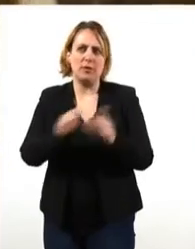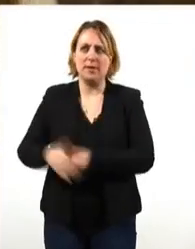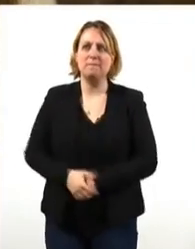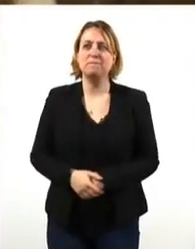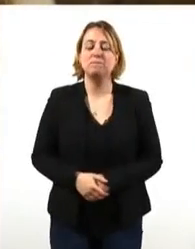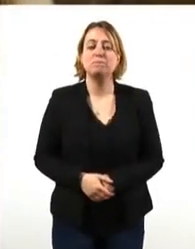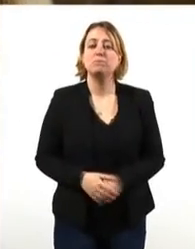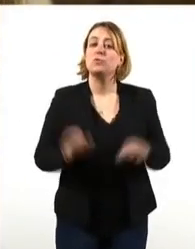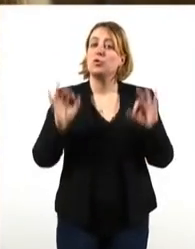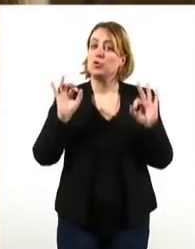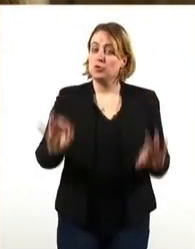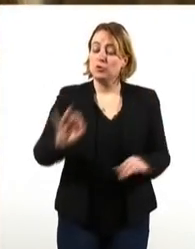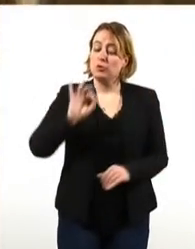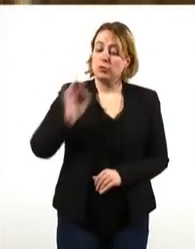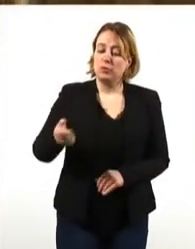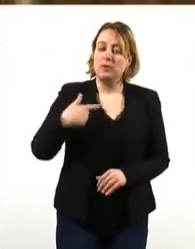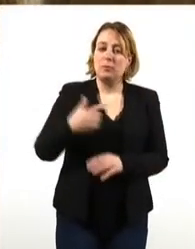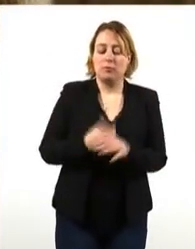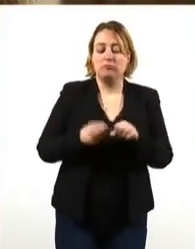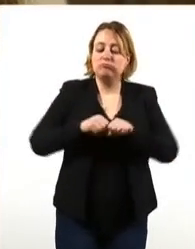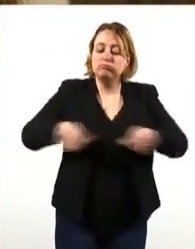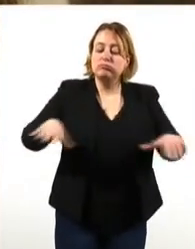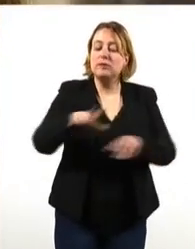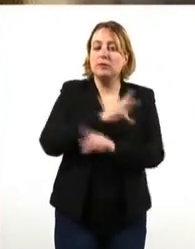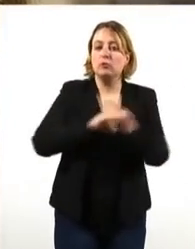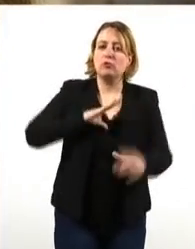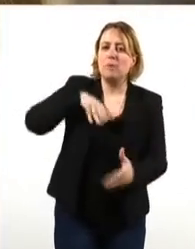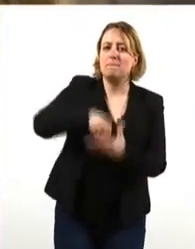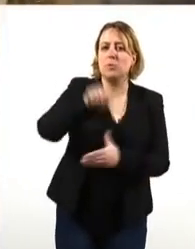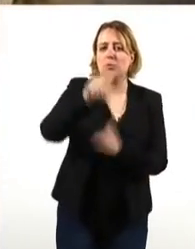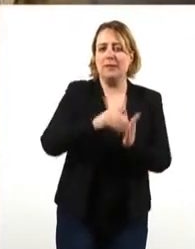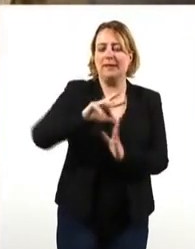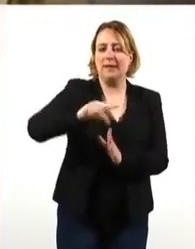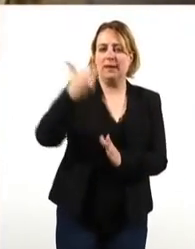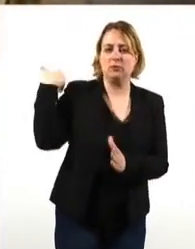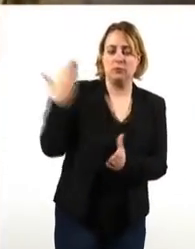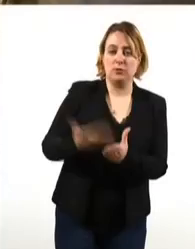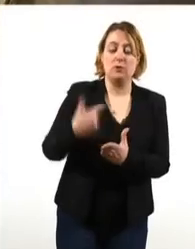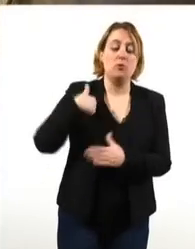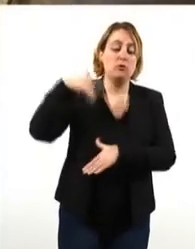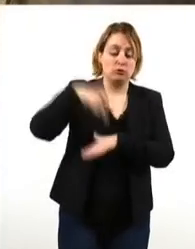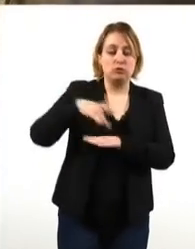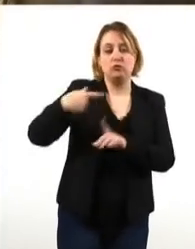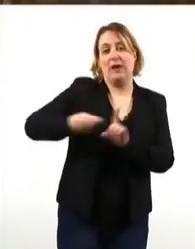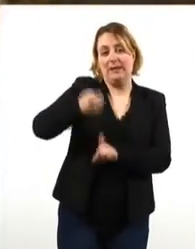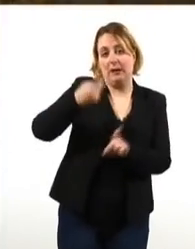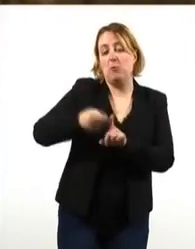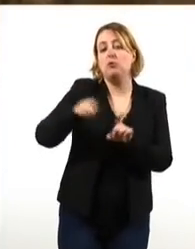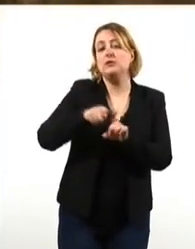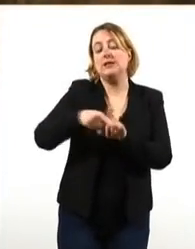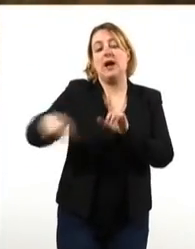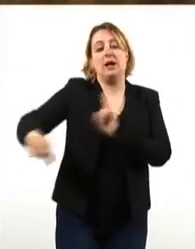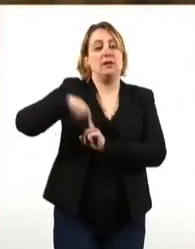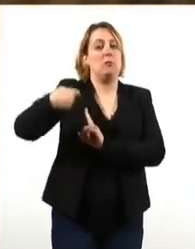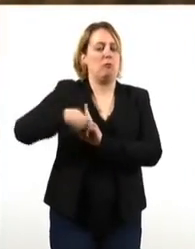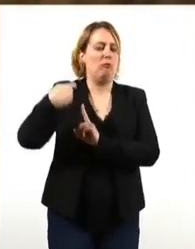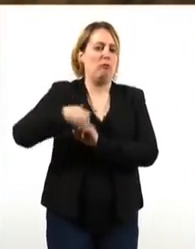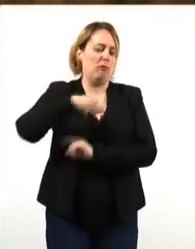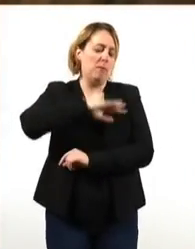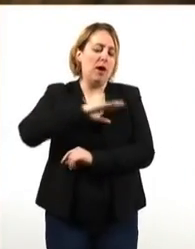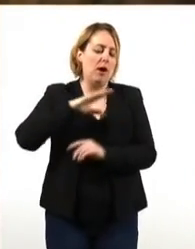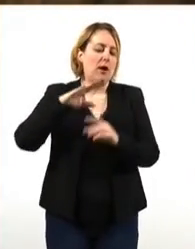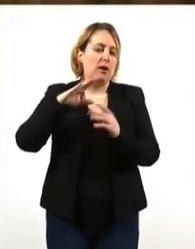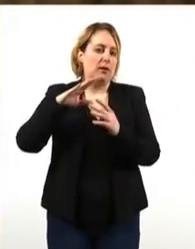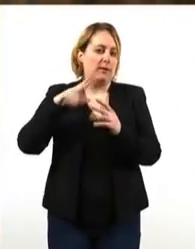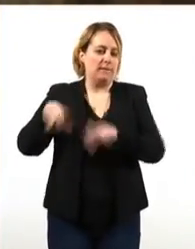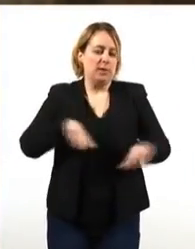tous. Oui, je suis sur les réseaux depuis 2013. Du coup, j'ai vécu le harcèlement et le cyberharcèlement. En fait, j'ai été harcelée à cause de